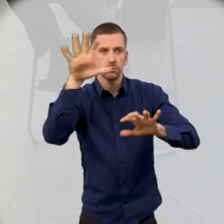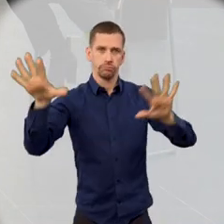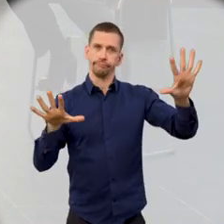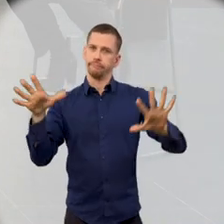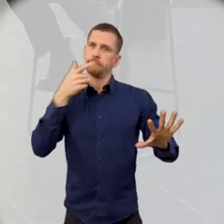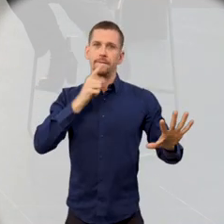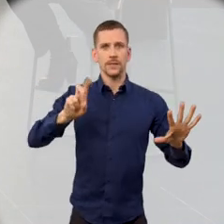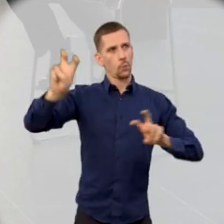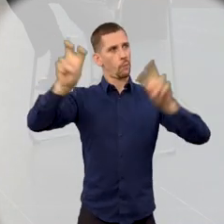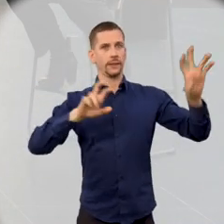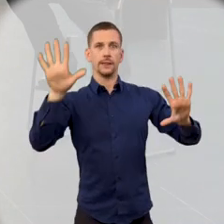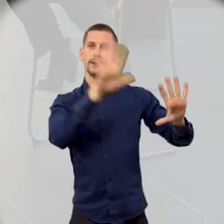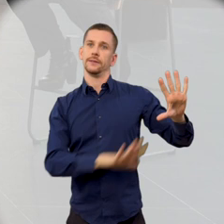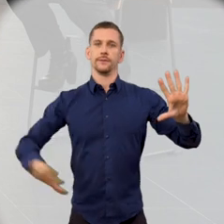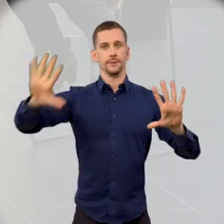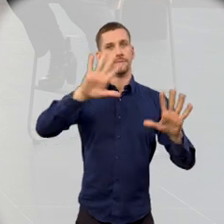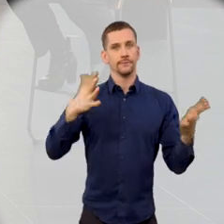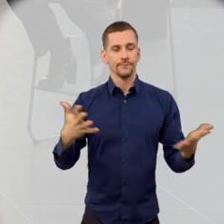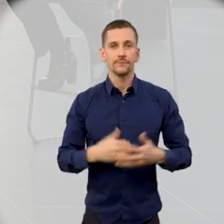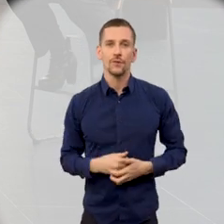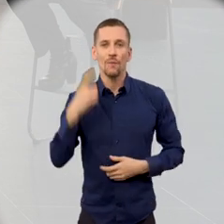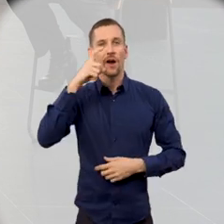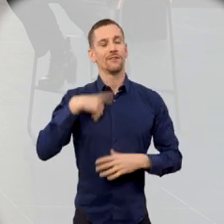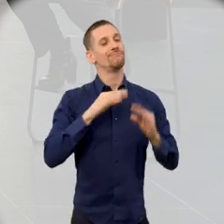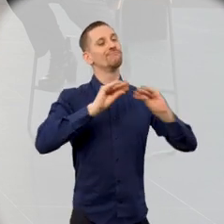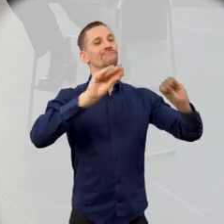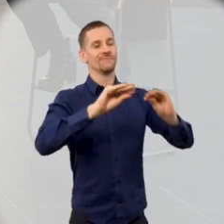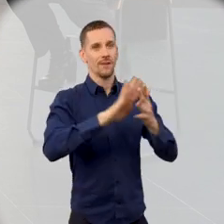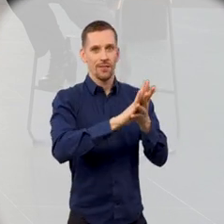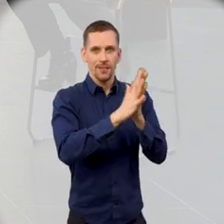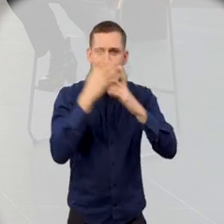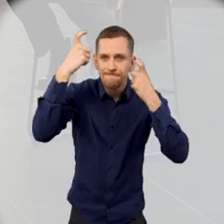région d'origine. D'accord. Mais de manière générale,